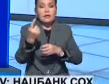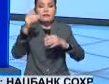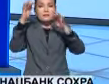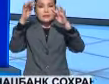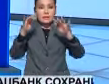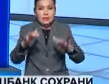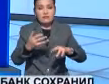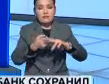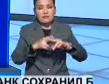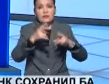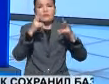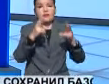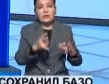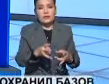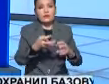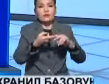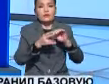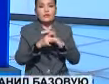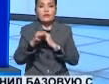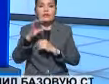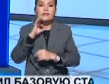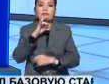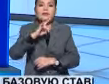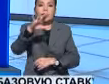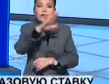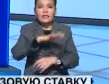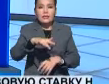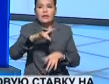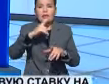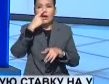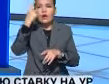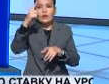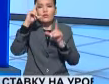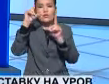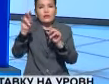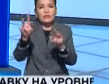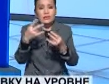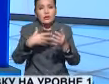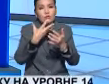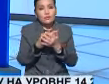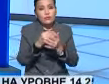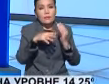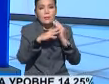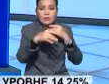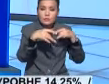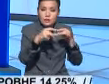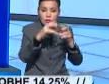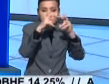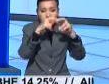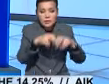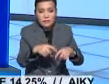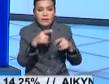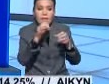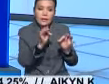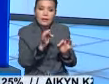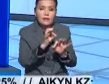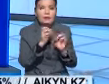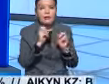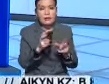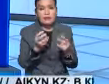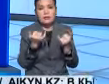страны. Стражи порядка рекомендуют североказахстанцам ограничить поездки и проверить на исправность свои машины. Анастасия Дроняк обо всех